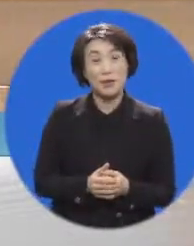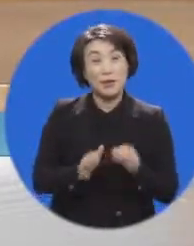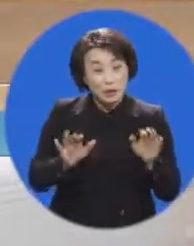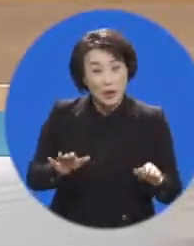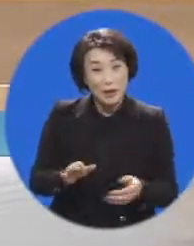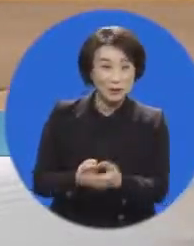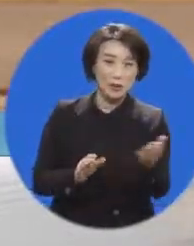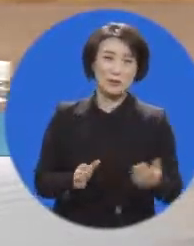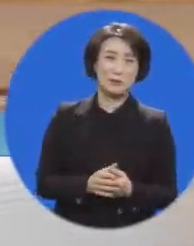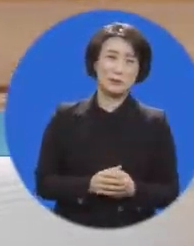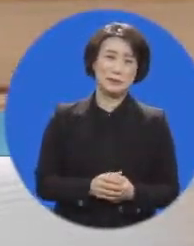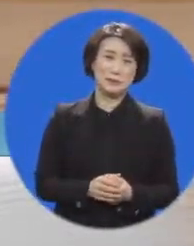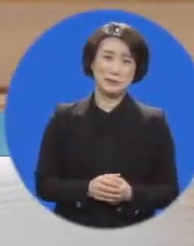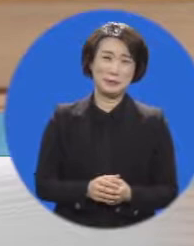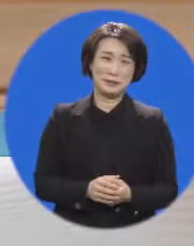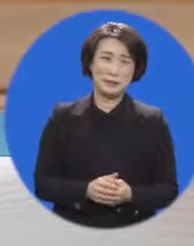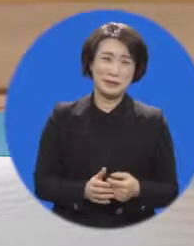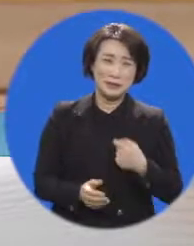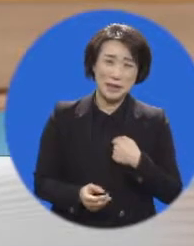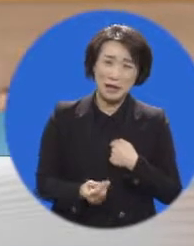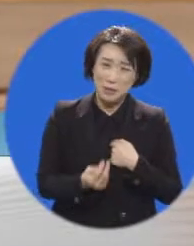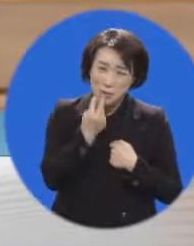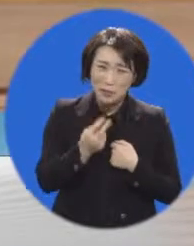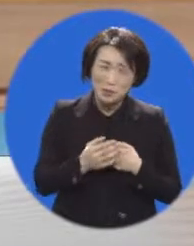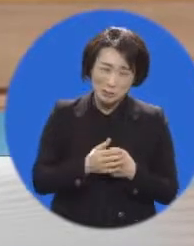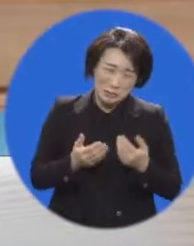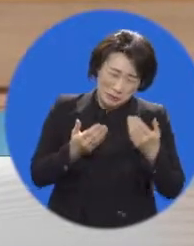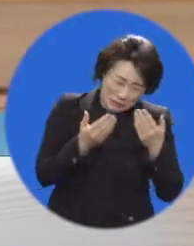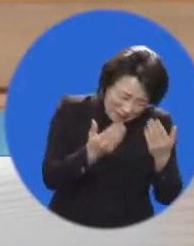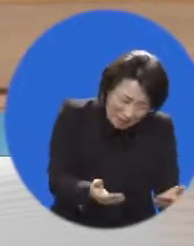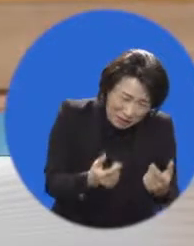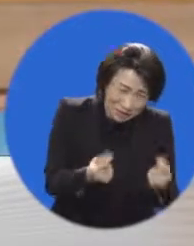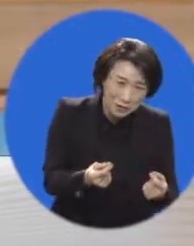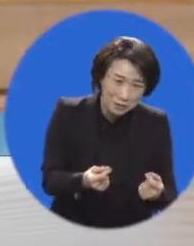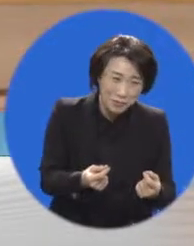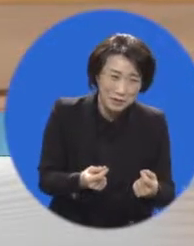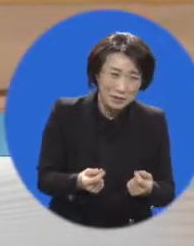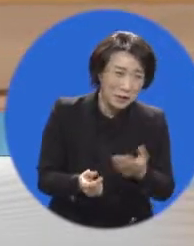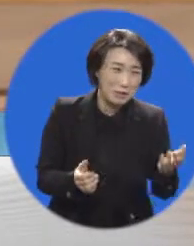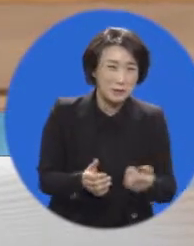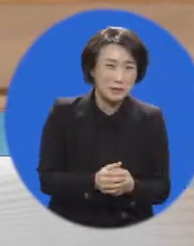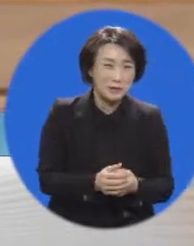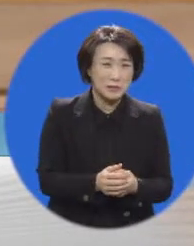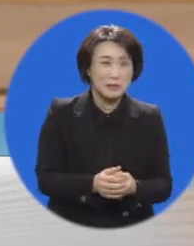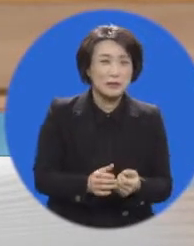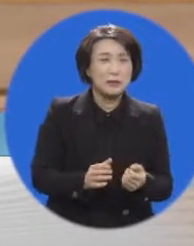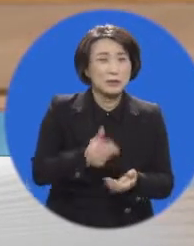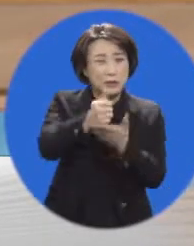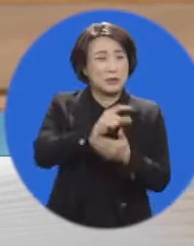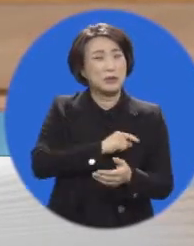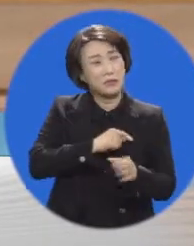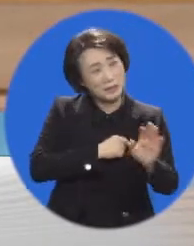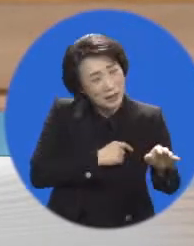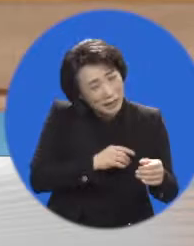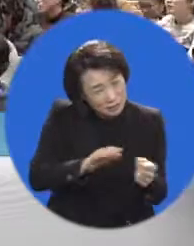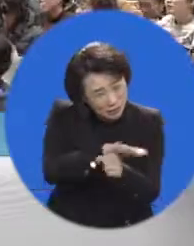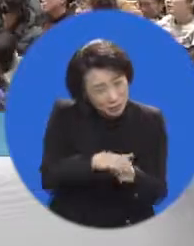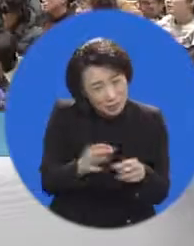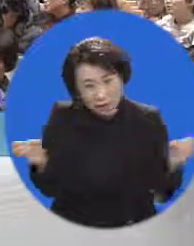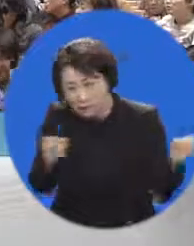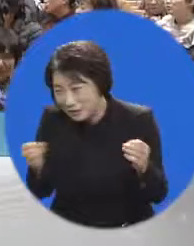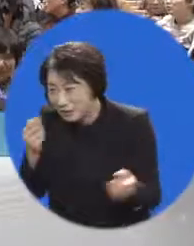정말로요 사람 보고 내가 목숨을 바치듯이 한번 사랑한다가 봐. 정말로 내가 주님의 이름으로 당신을 사랑합니다.